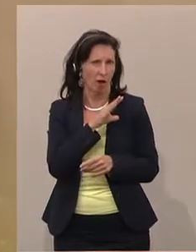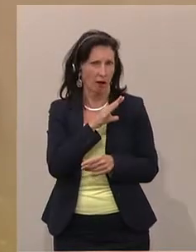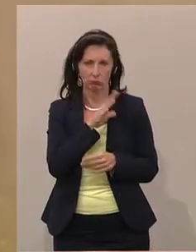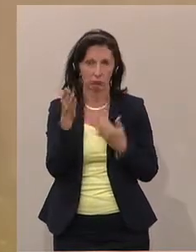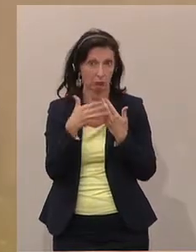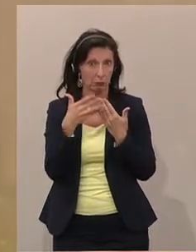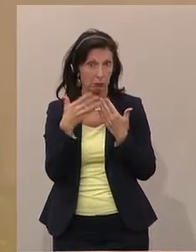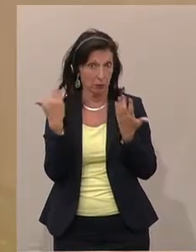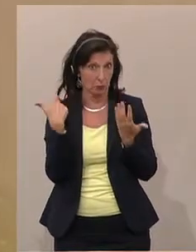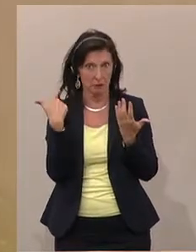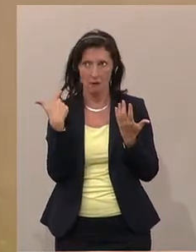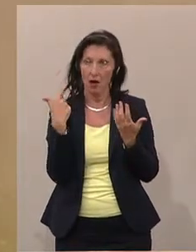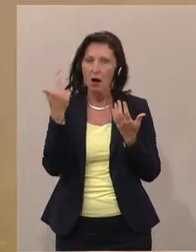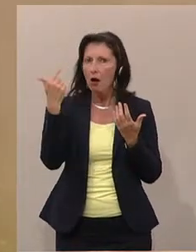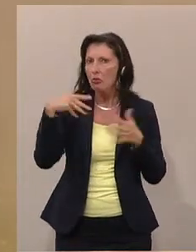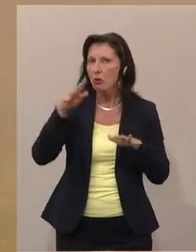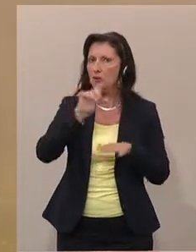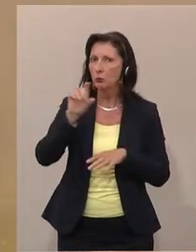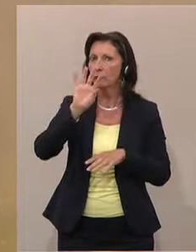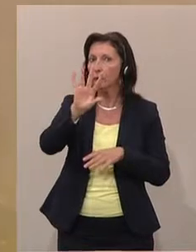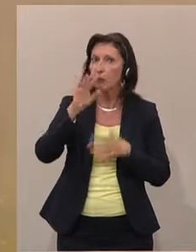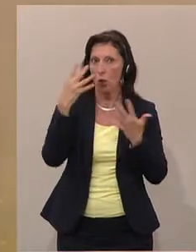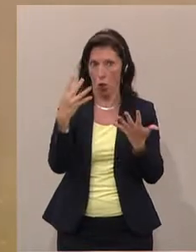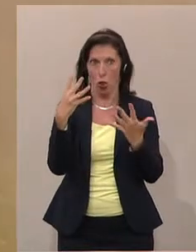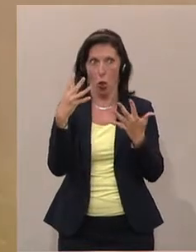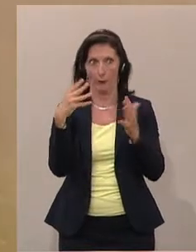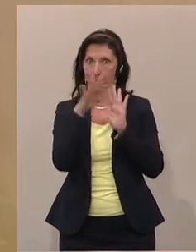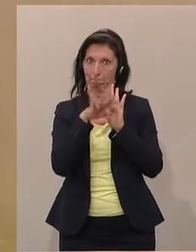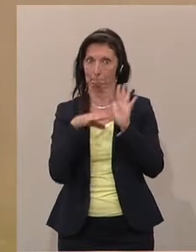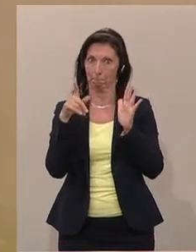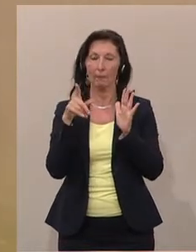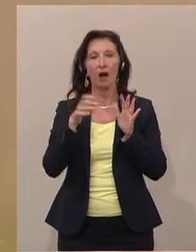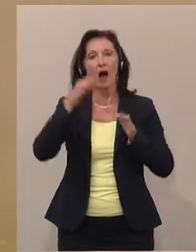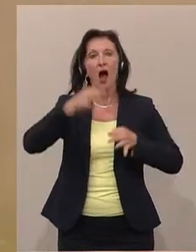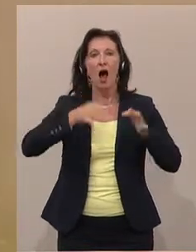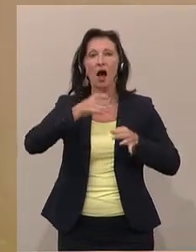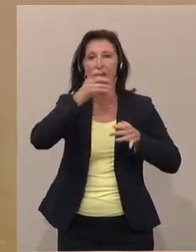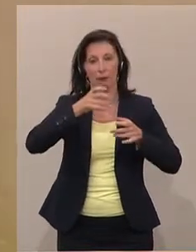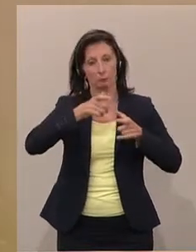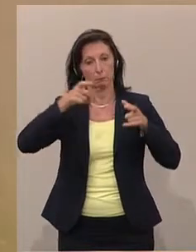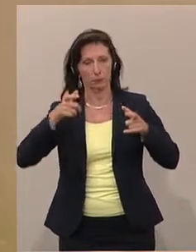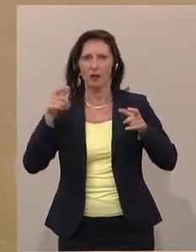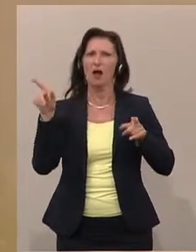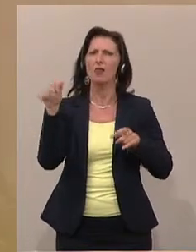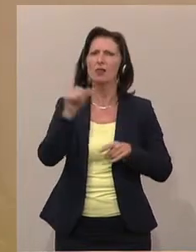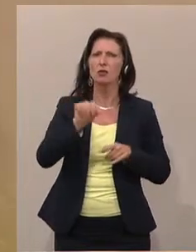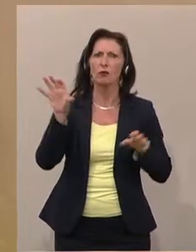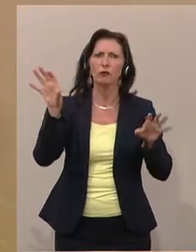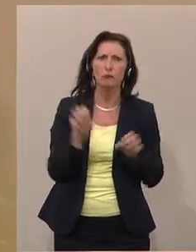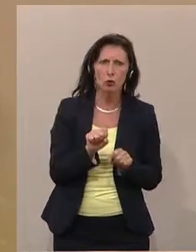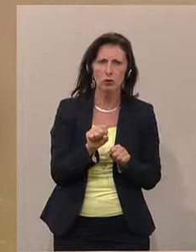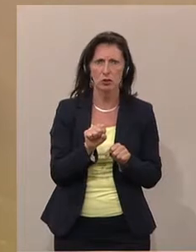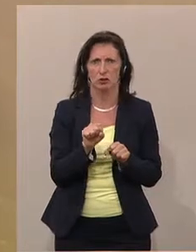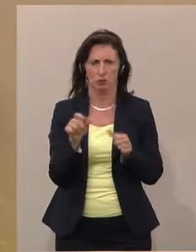hat es ein großes Paket im Jahr 1995 gegeben, wo die Hagelversicherung ausgebaut wurde in Richtung einer Frostversicherung,